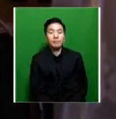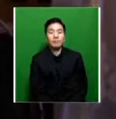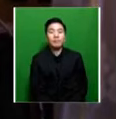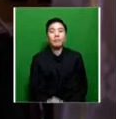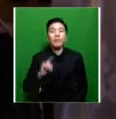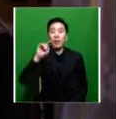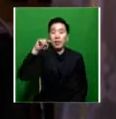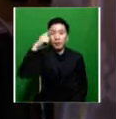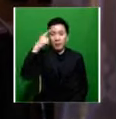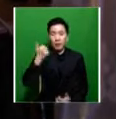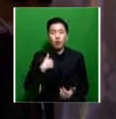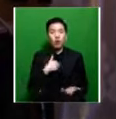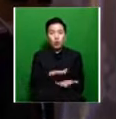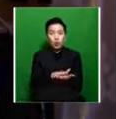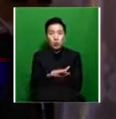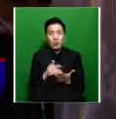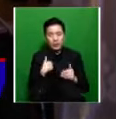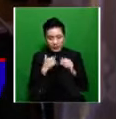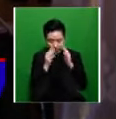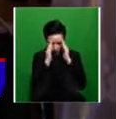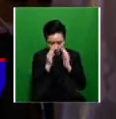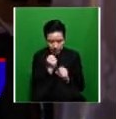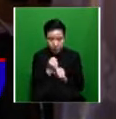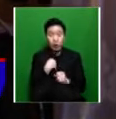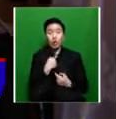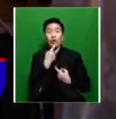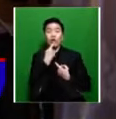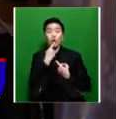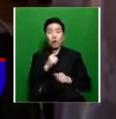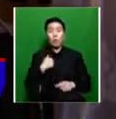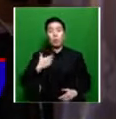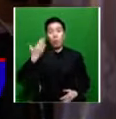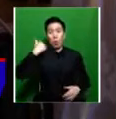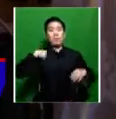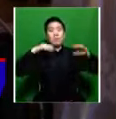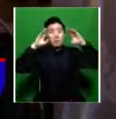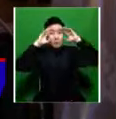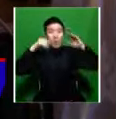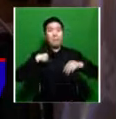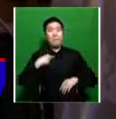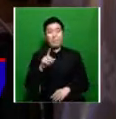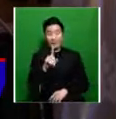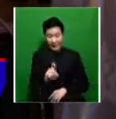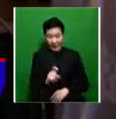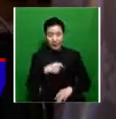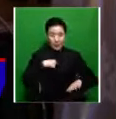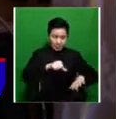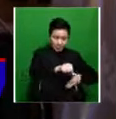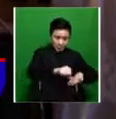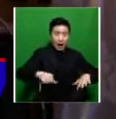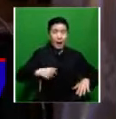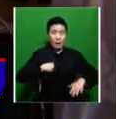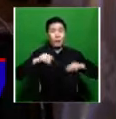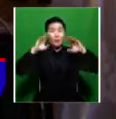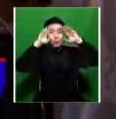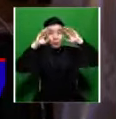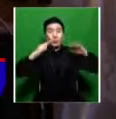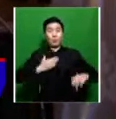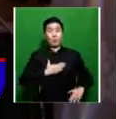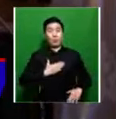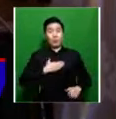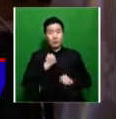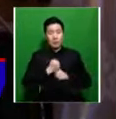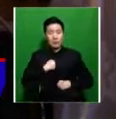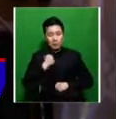ราะว่าเราเนี่ยตั้งใจทำงานดีที่สุดผมตอบในฐานะเดิมผมไม่ประสบการณ์ผมเป็นหมอผ่าศพนะครับหมอนิติเวชต้องออกไปชันสูตรเอง